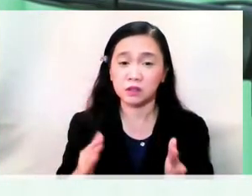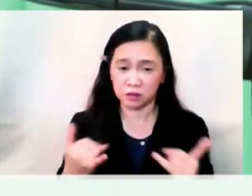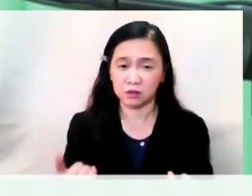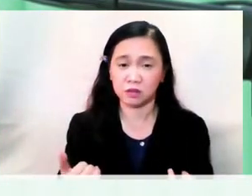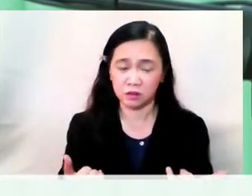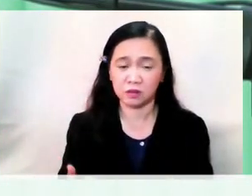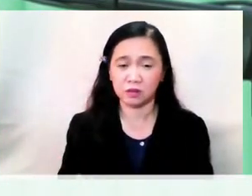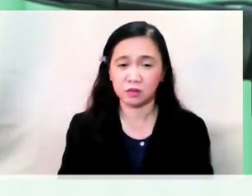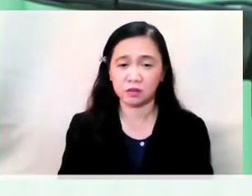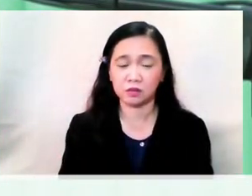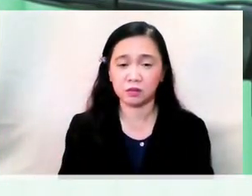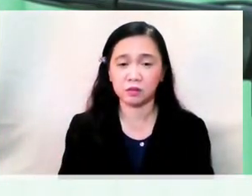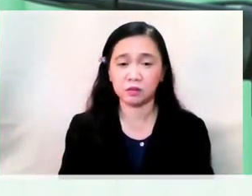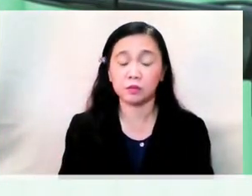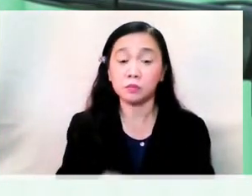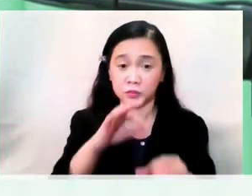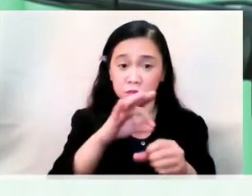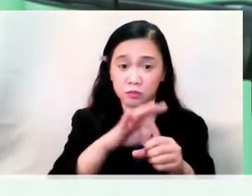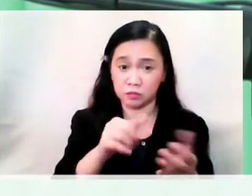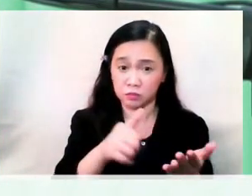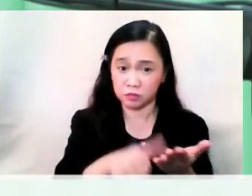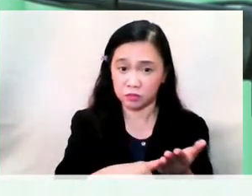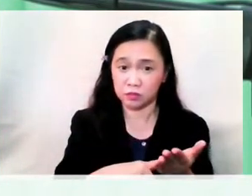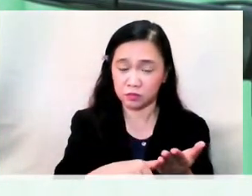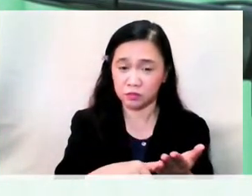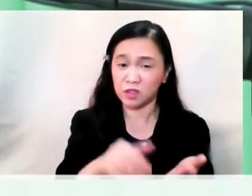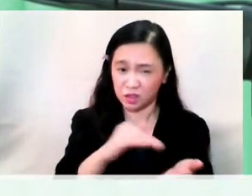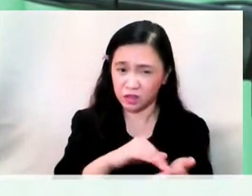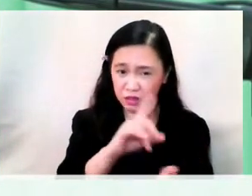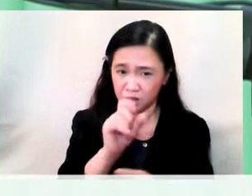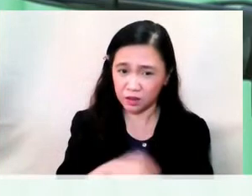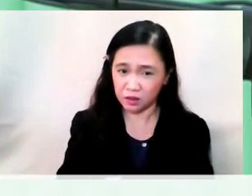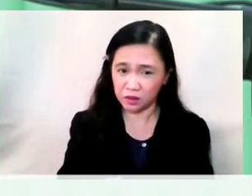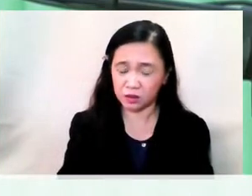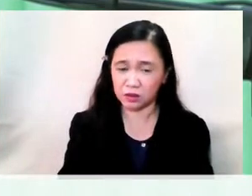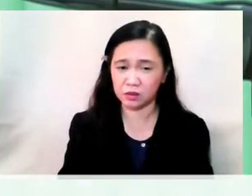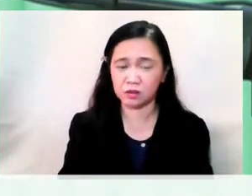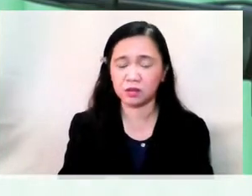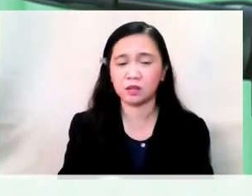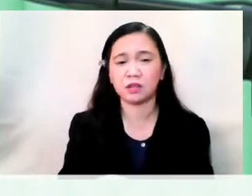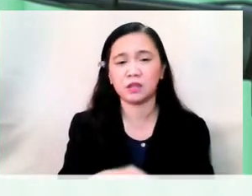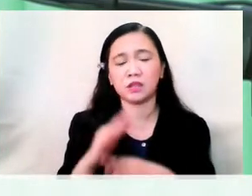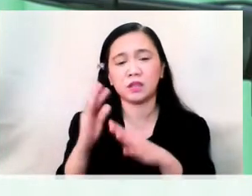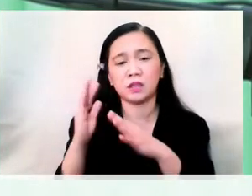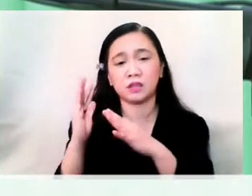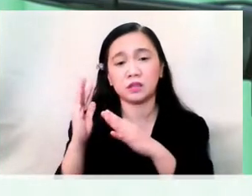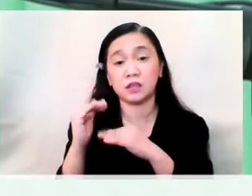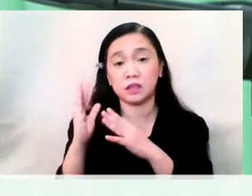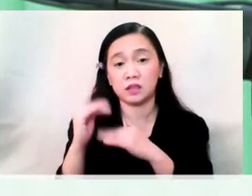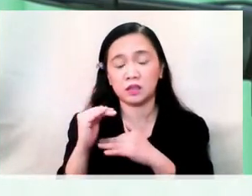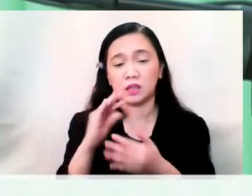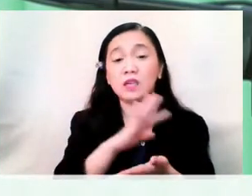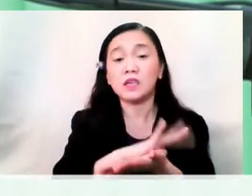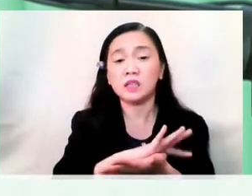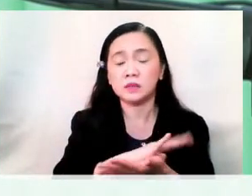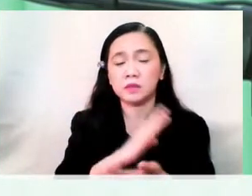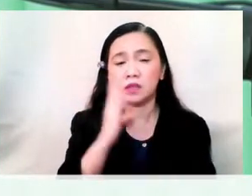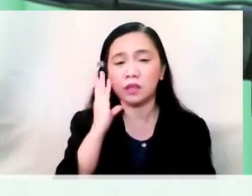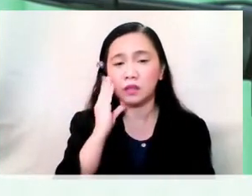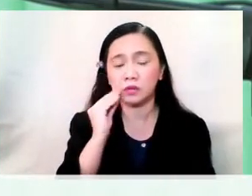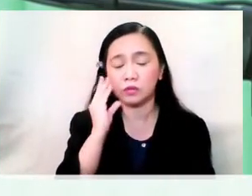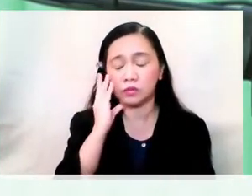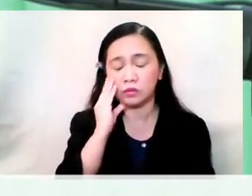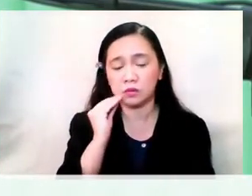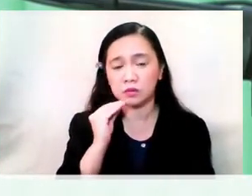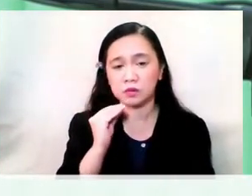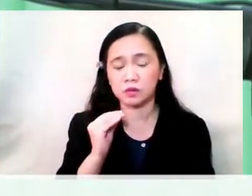ba natin sila? Sana dahil sa COVID experience na ito, mas lalong